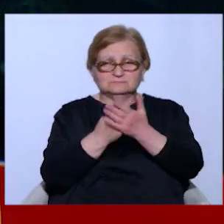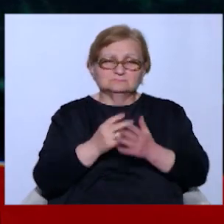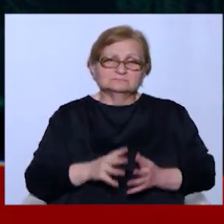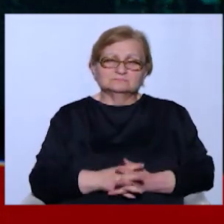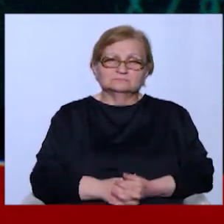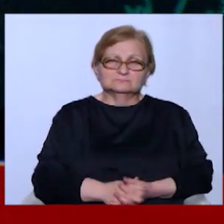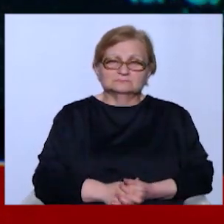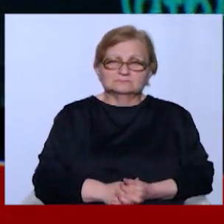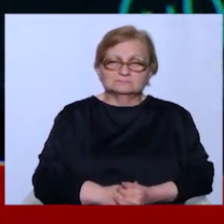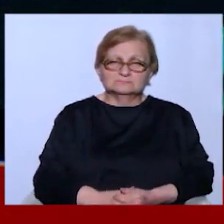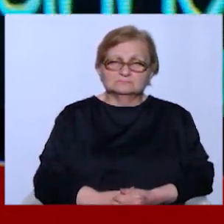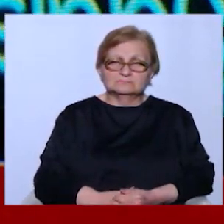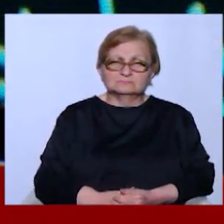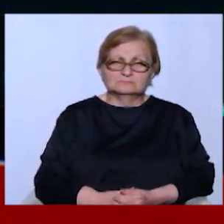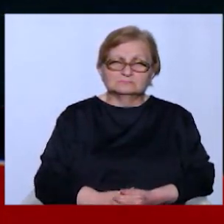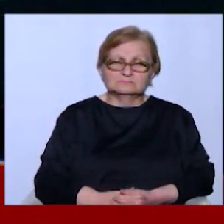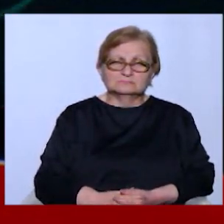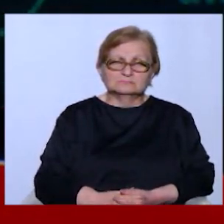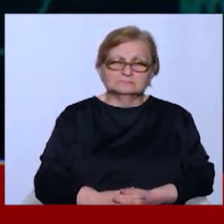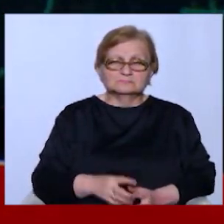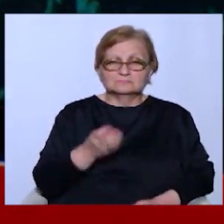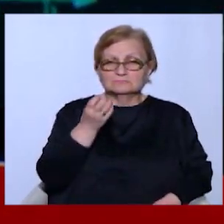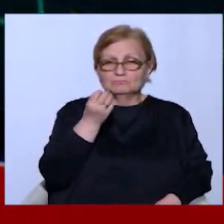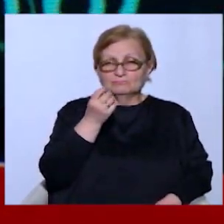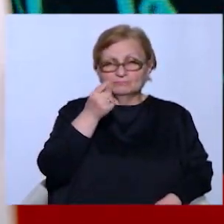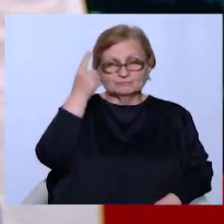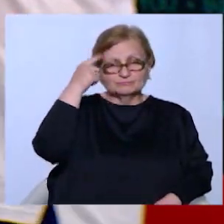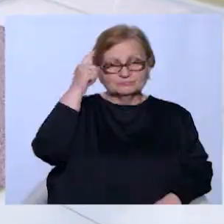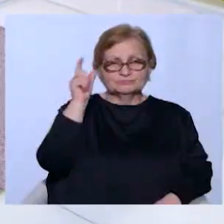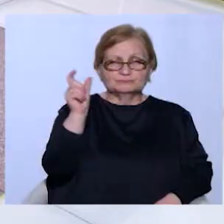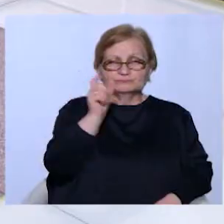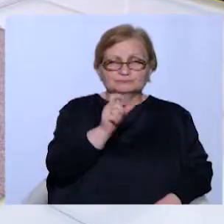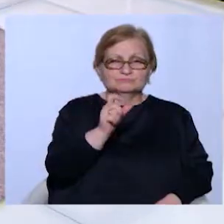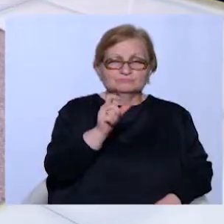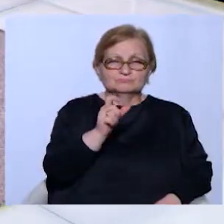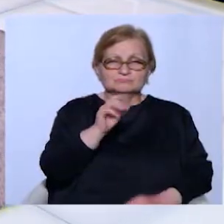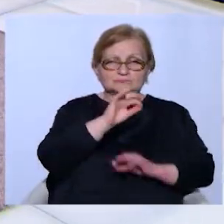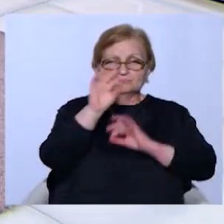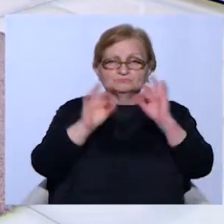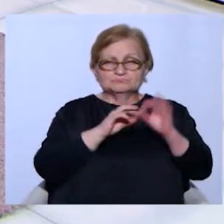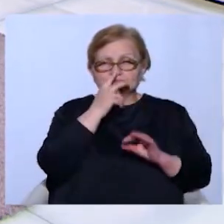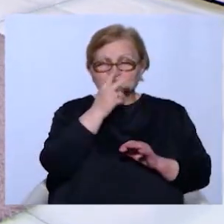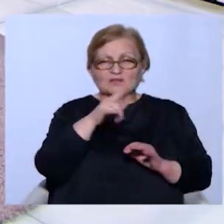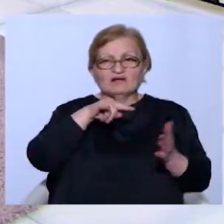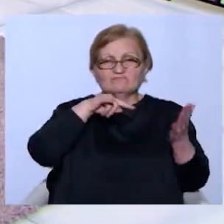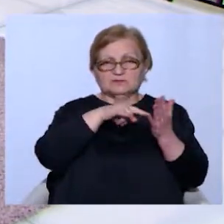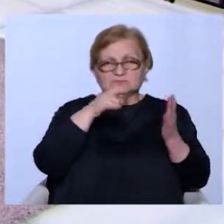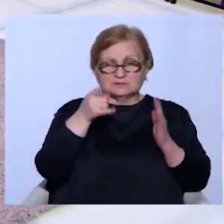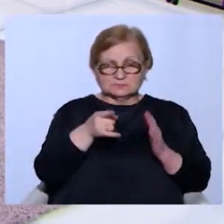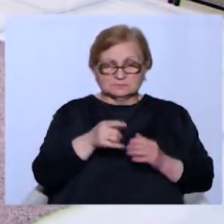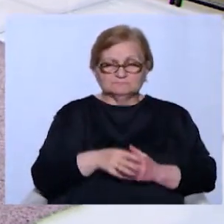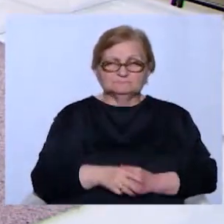ჩანს. კიდე ერთი ამოცანის დრო გვაქვს. ნახაზზე ჩვენ ხედავთ კვადრატს,